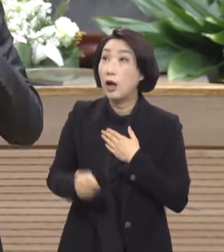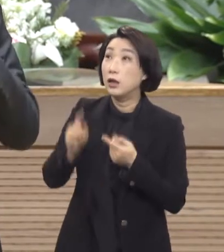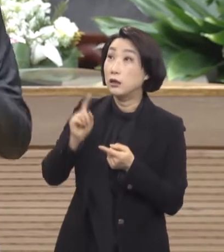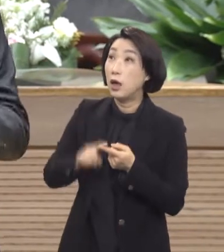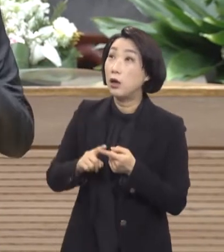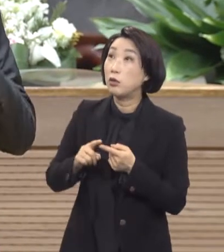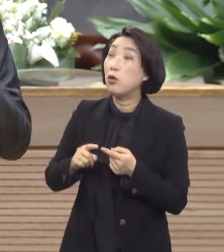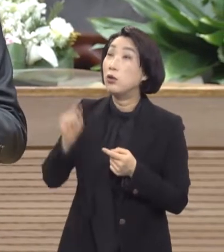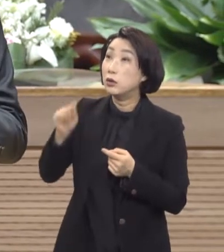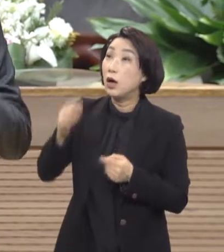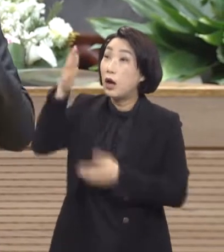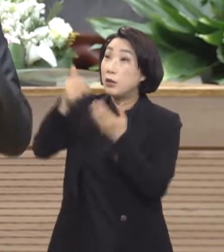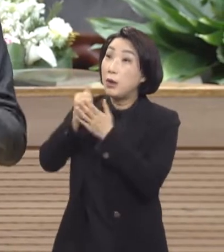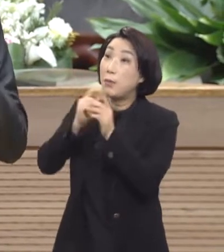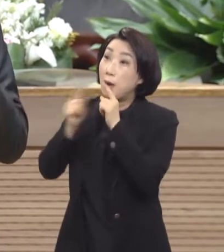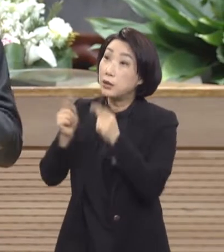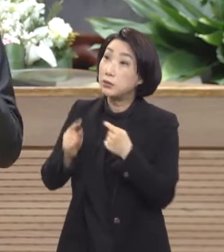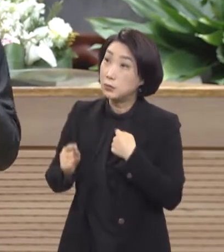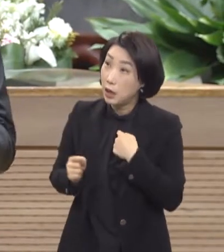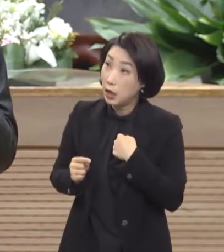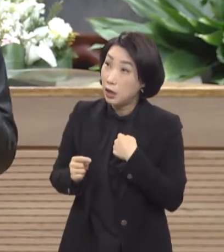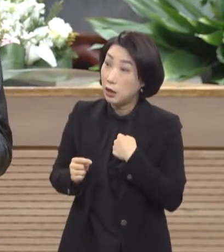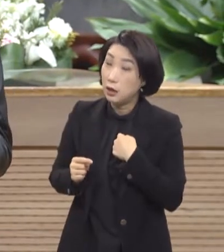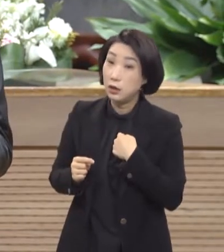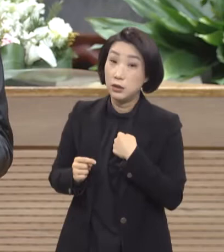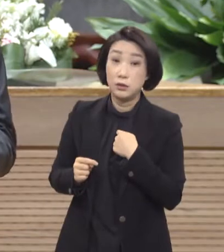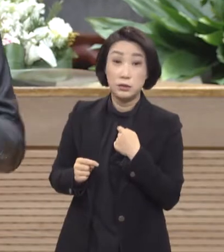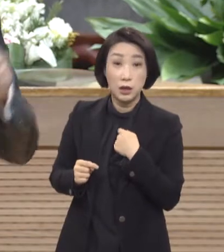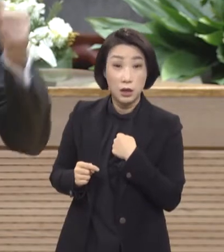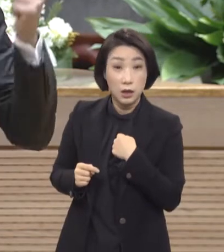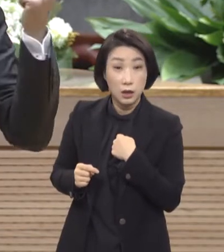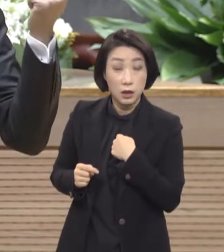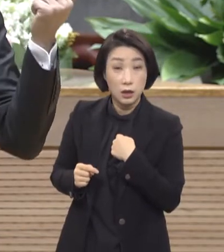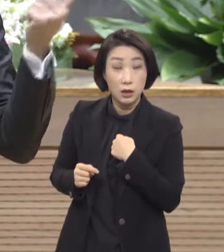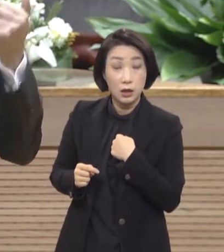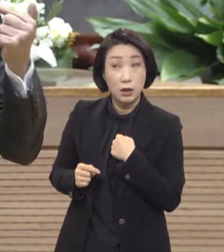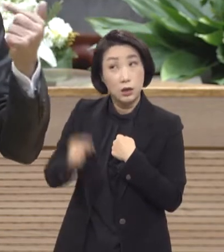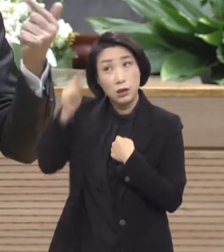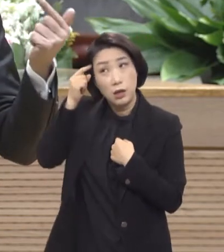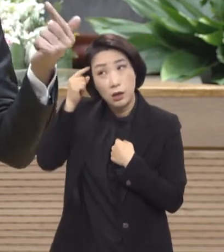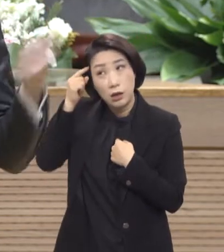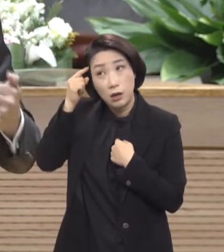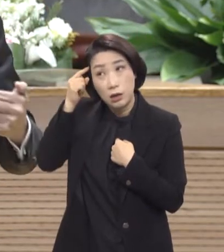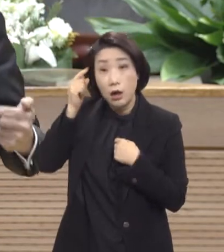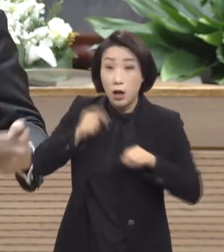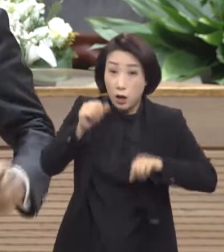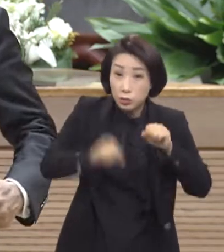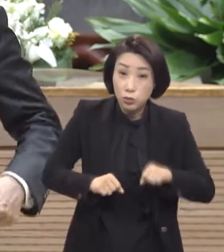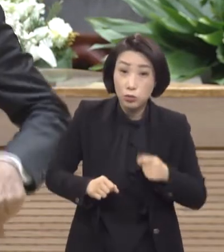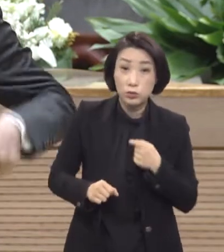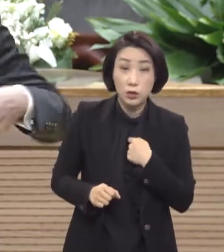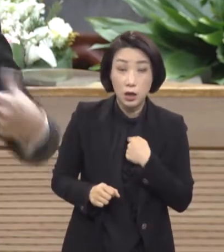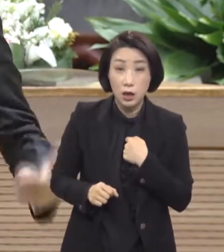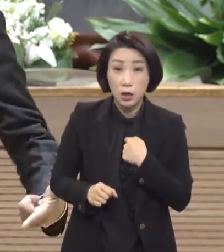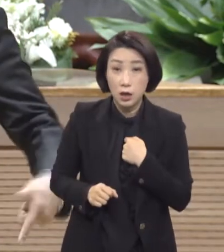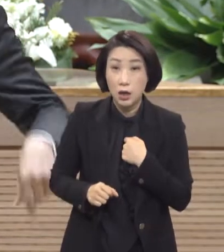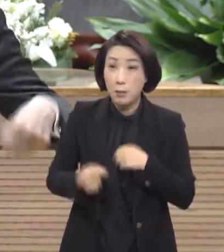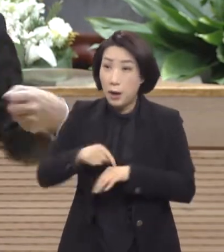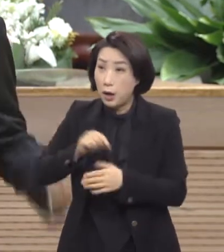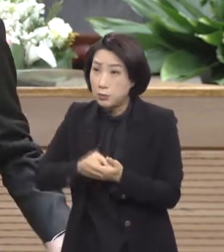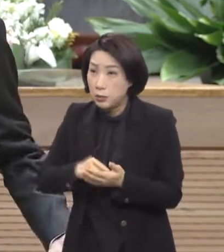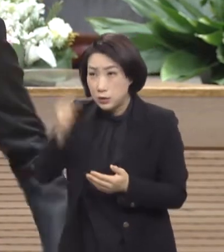저렇게 하신 하나님의 말씀에 대해서 생각으로, 행동으로,